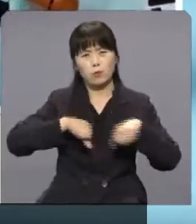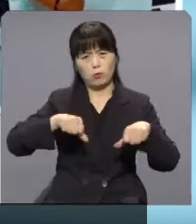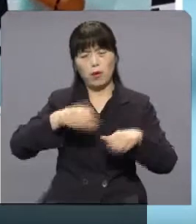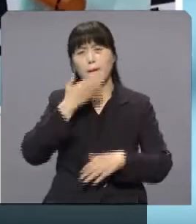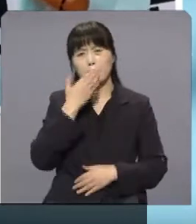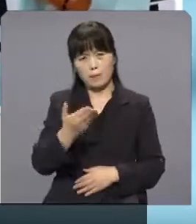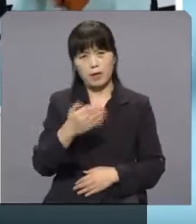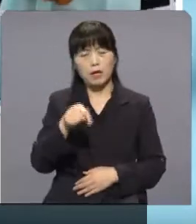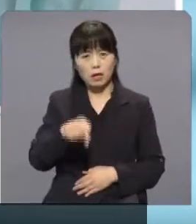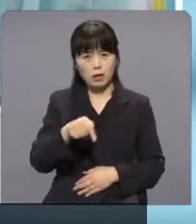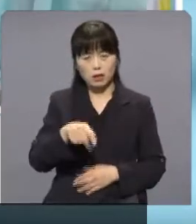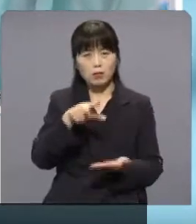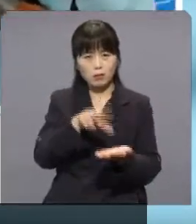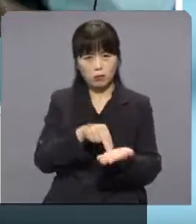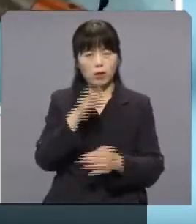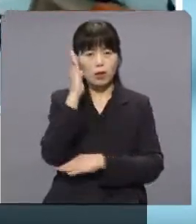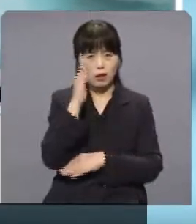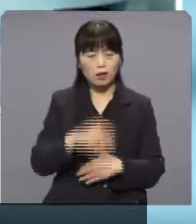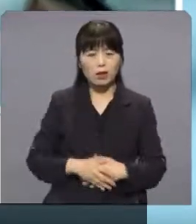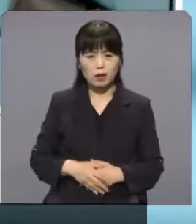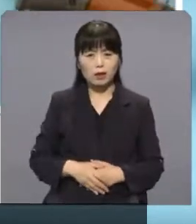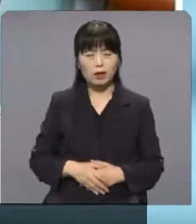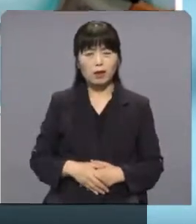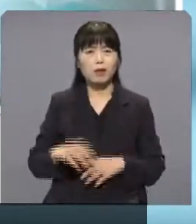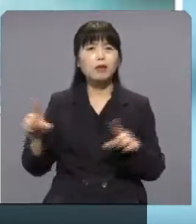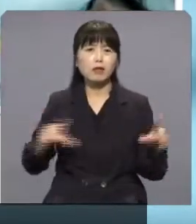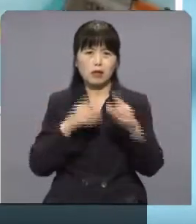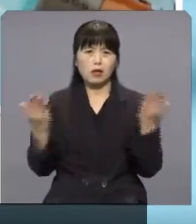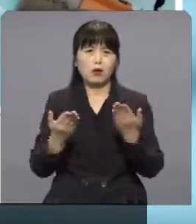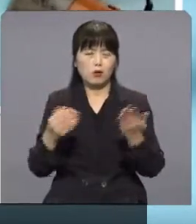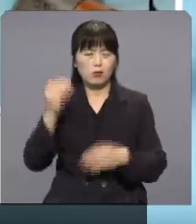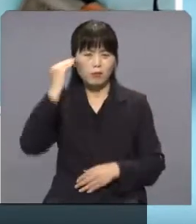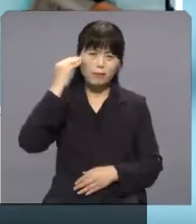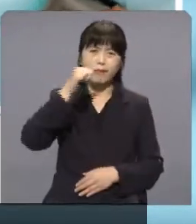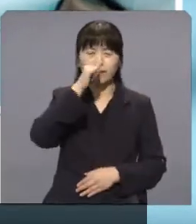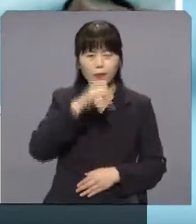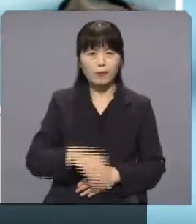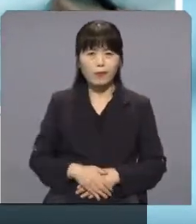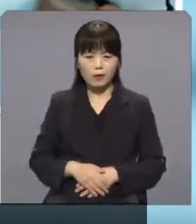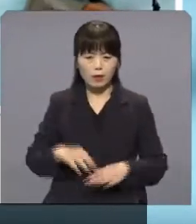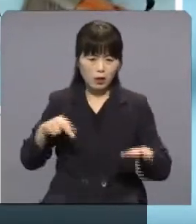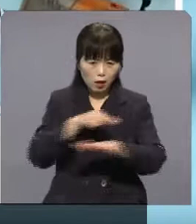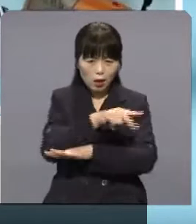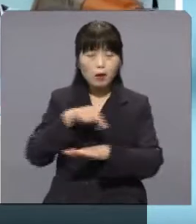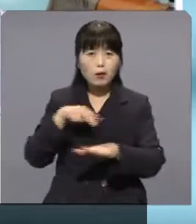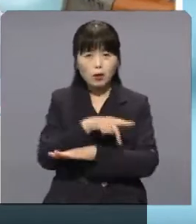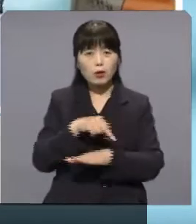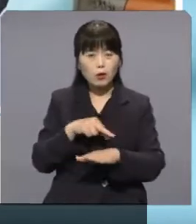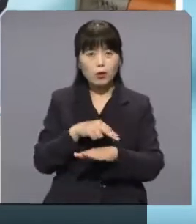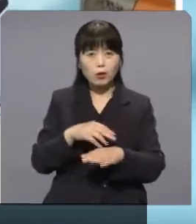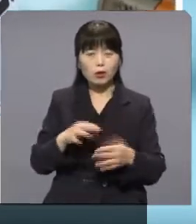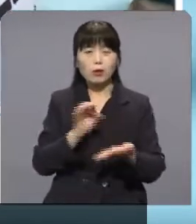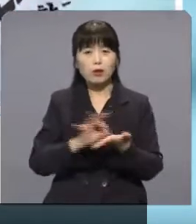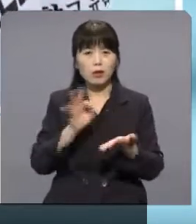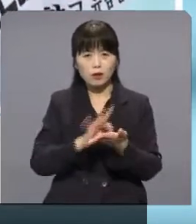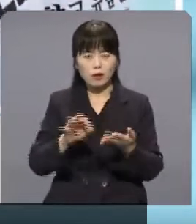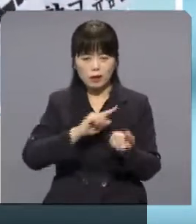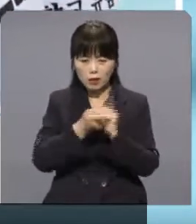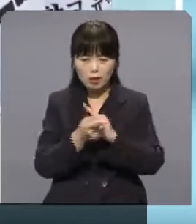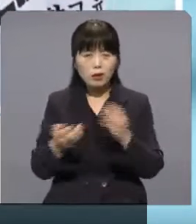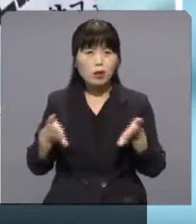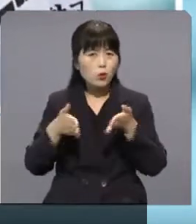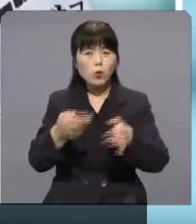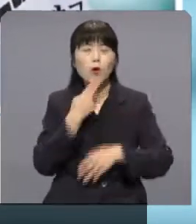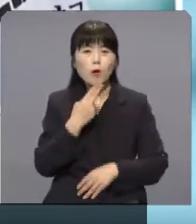않겠느냐 라는 얘기가 나오고 있음이 상업의 지장도 있네요 그렇습니다 이처럼 건너 먹을 이용해 왔던 주민들은 사실상 대체 도로가 없는거